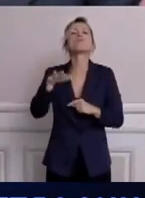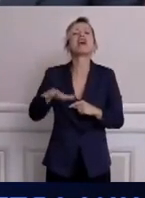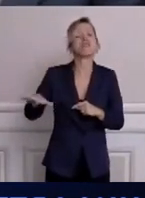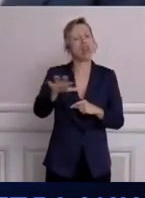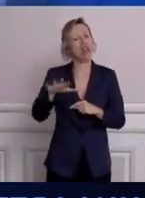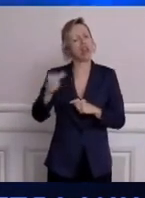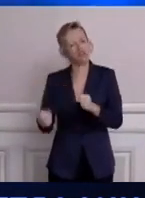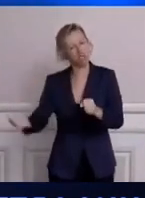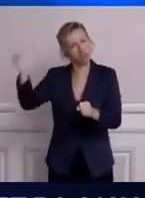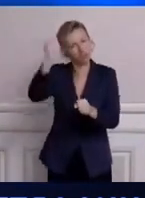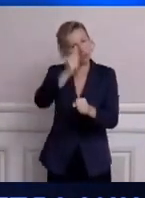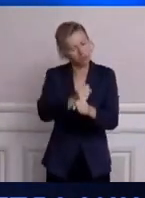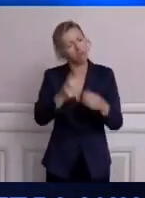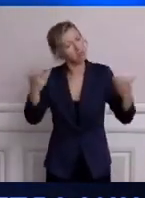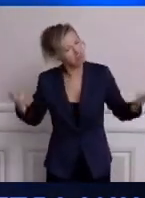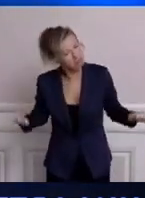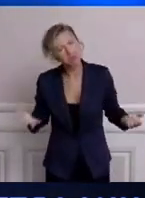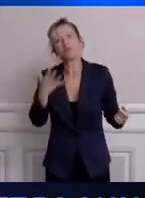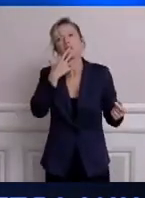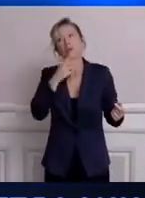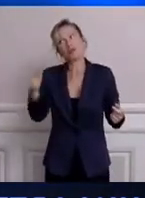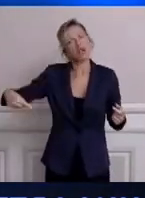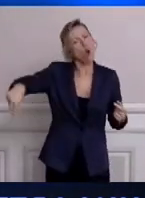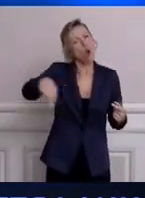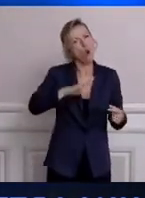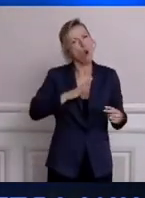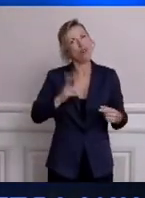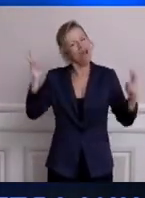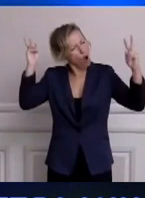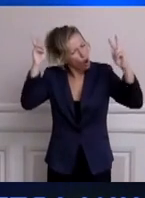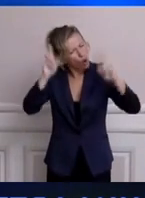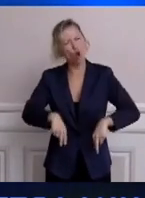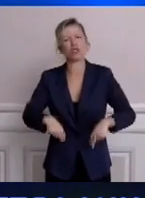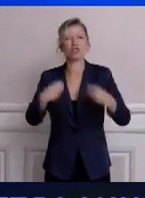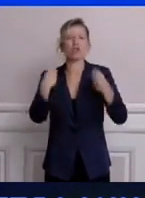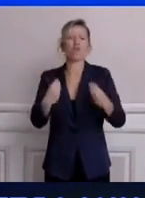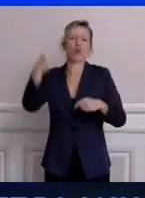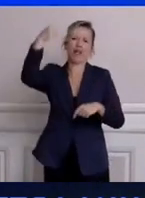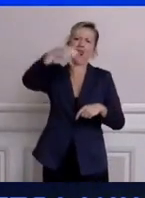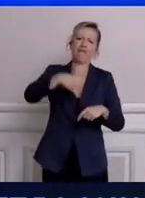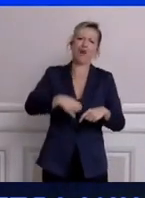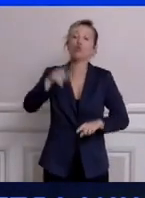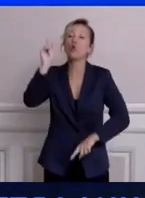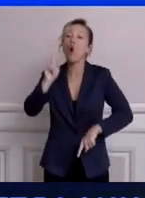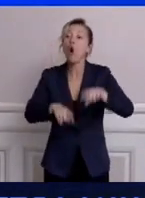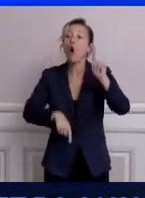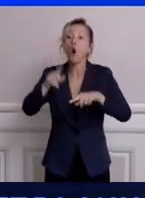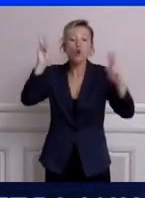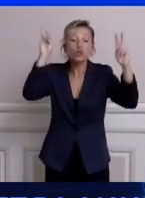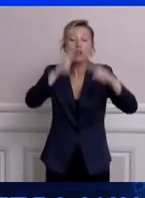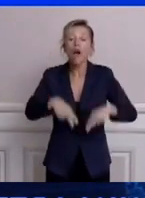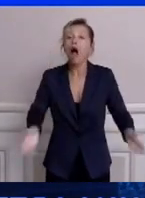είναι εξάλλου ένας άνθρωπος άγνωστος. Νομίζω τον γνωρίζετε καλά. Και αυτοί που δεν τον γνωρίζουν ακόμα,